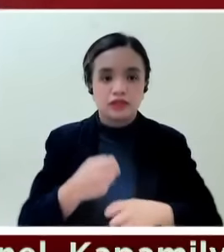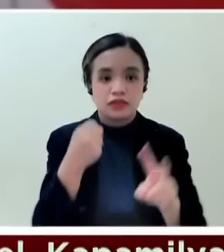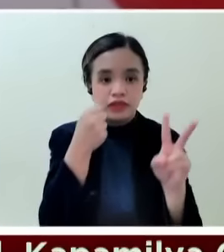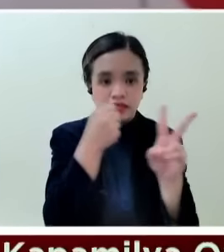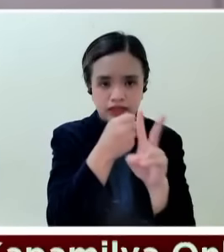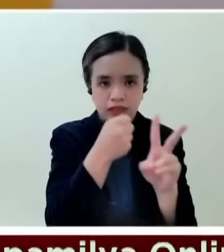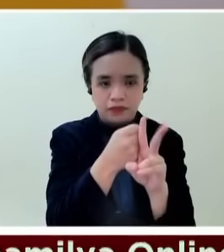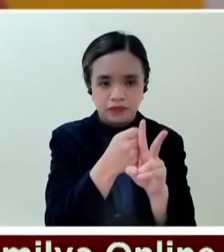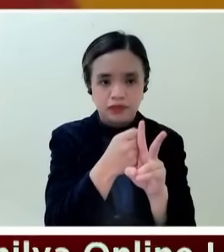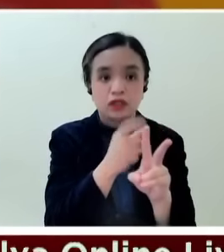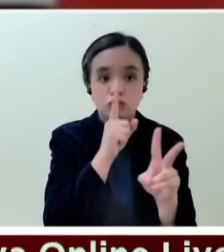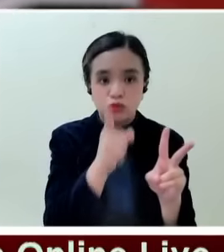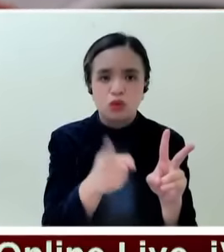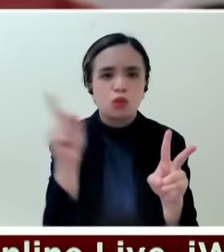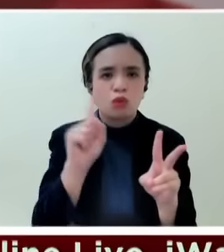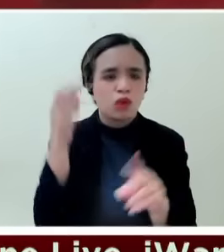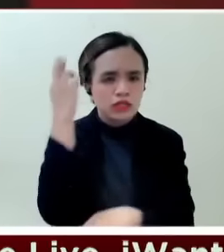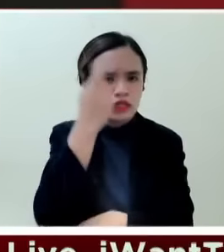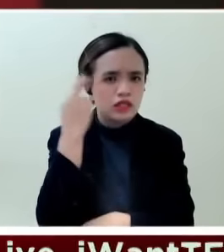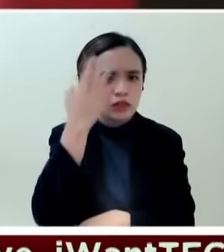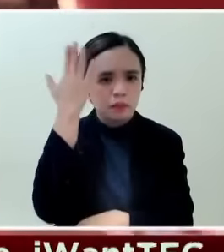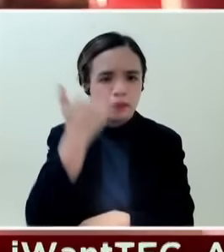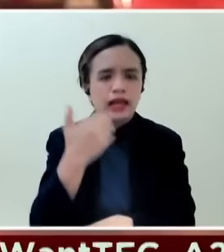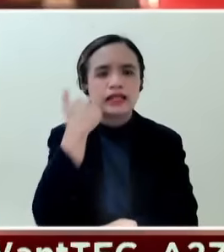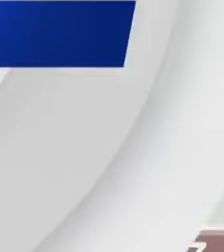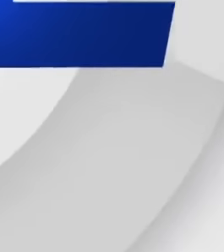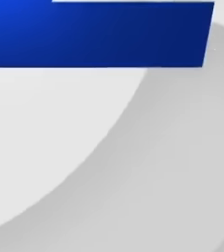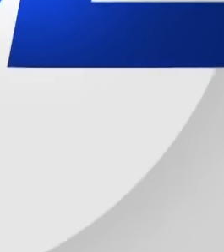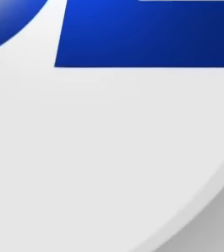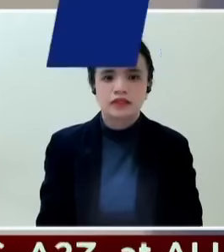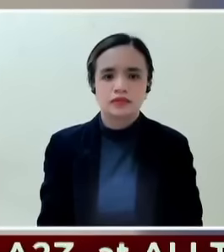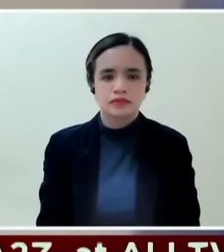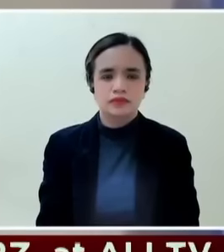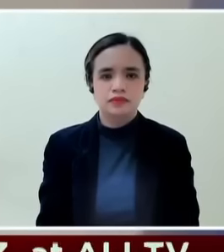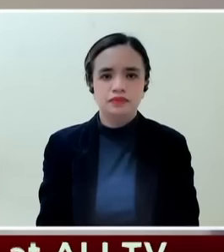na, Zen, yung totoong sanhi ng pagkamatay ng mga ito.